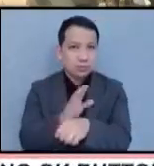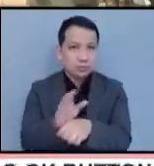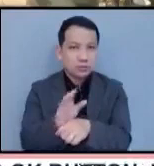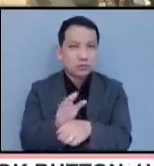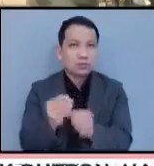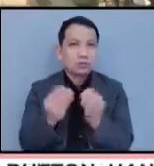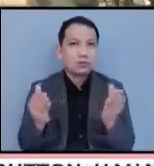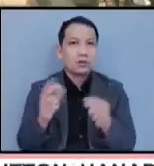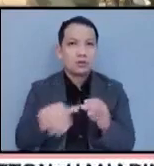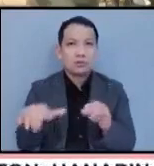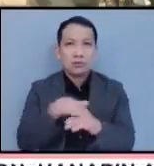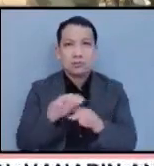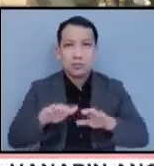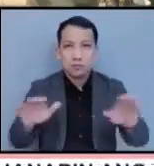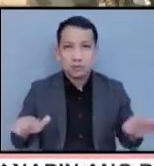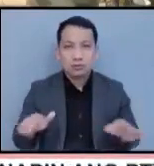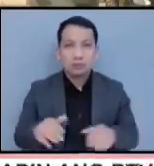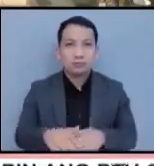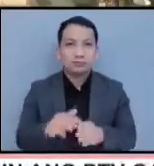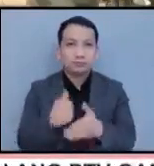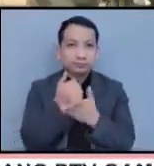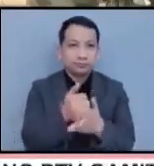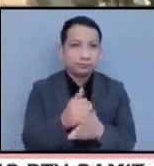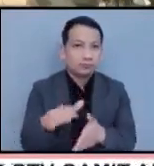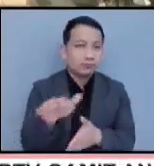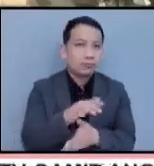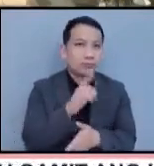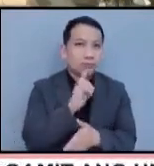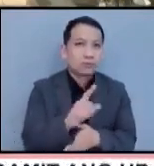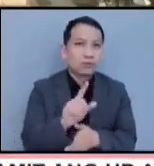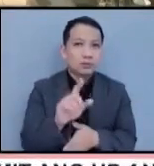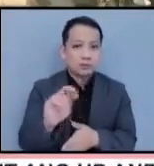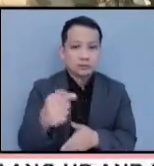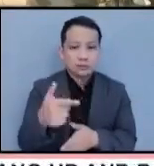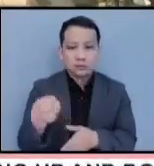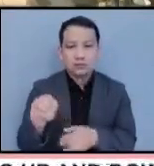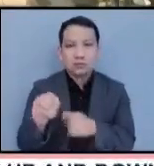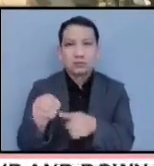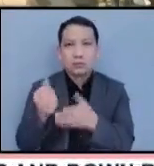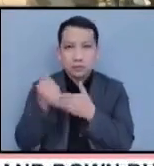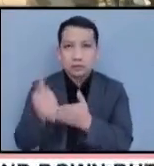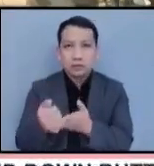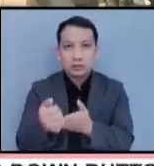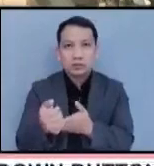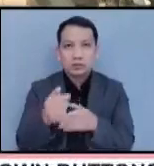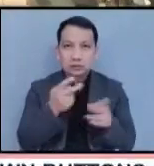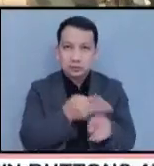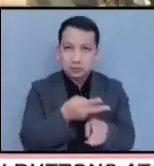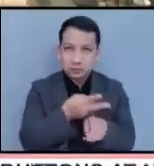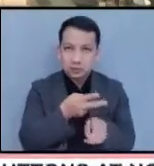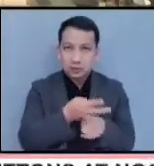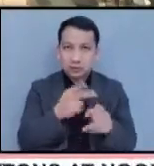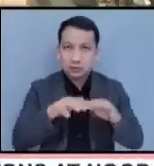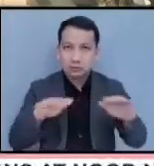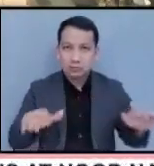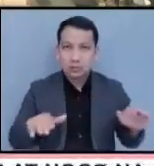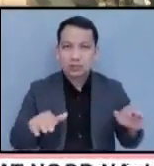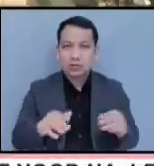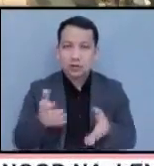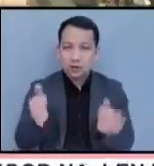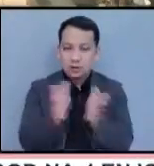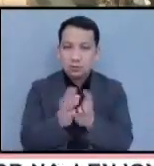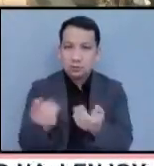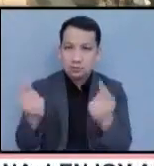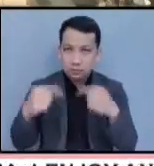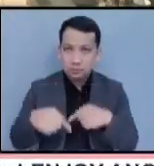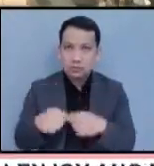mga bata. Magpatulong tayo siguro sa mga NGO na nag-aalaga ng bata, and we'll ask them to come and maybe they